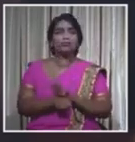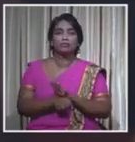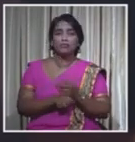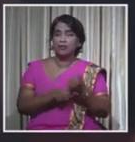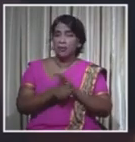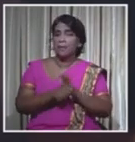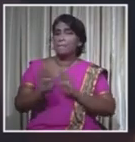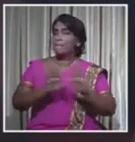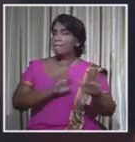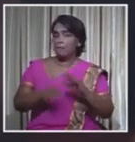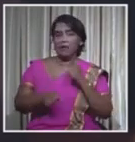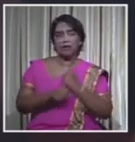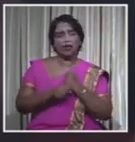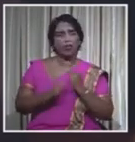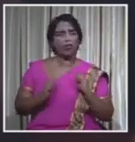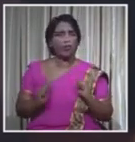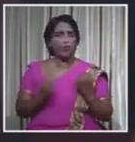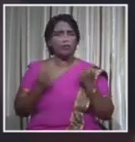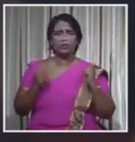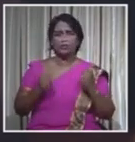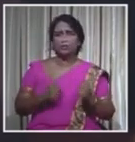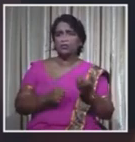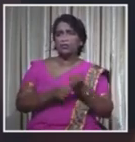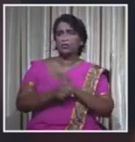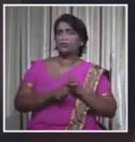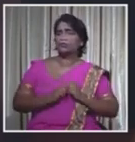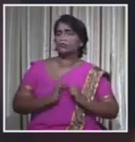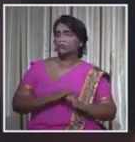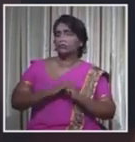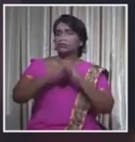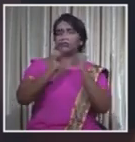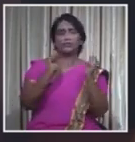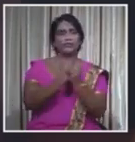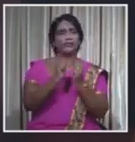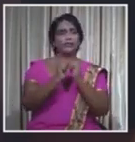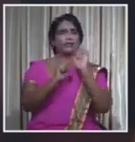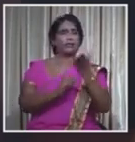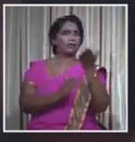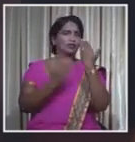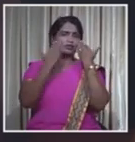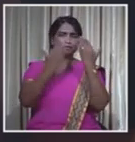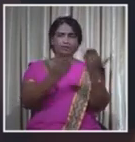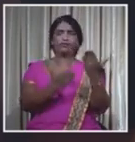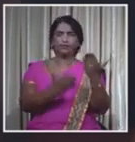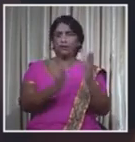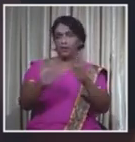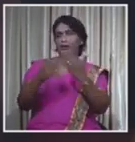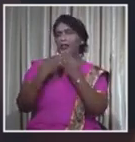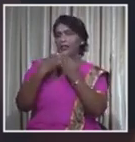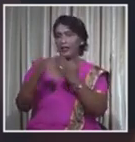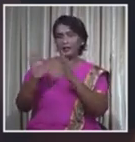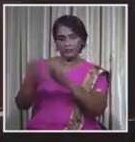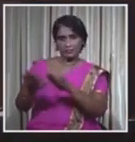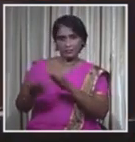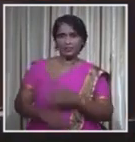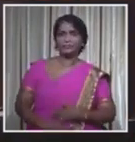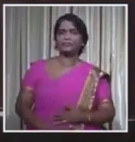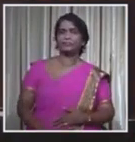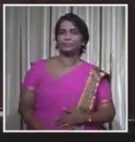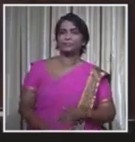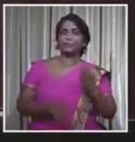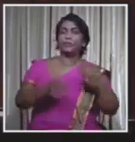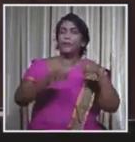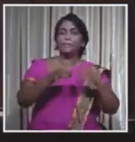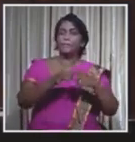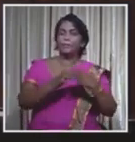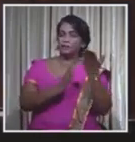මර්ධනය කරන්න ආණ්ඩුව උත්සාහ කරද්දී කොරෝනා ප්‍රවර්ධනයට කටයුතු කරන අය තමයි අද මෙතන ඉන්නේ. ඔව්, ඔබතුමාගේ රීටි ප්‍රශ්නය